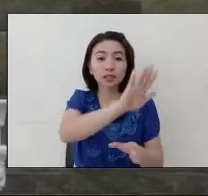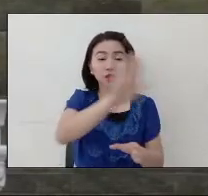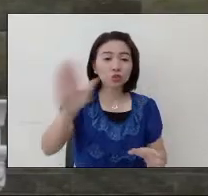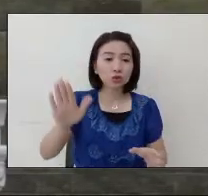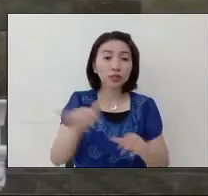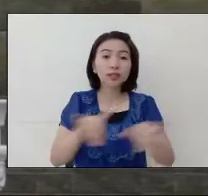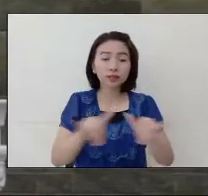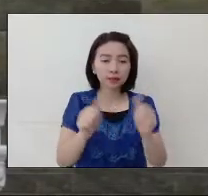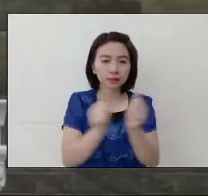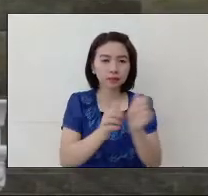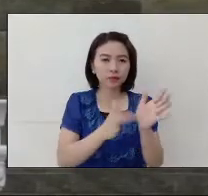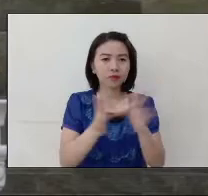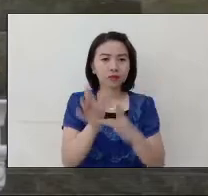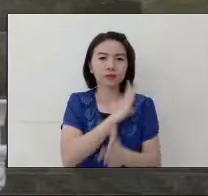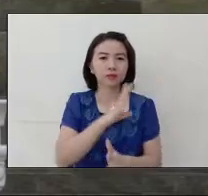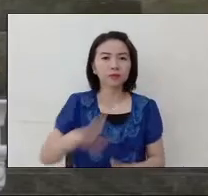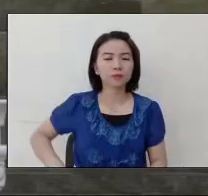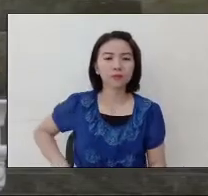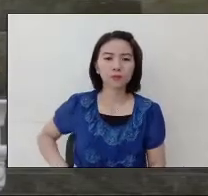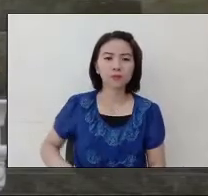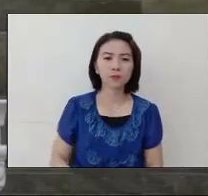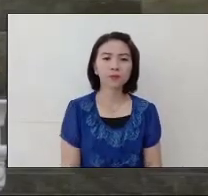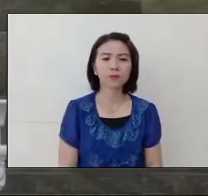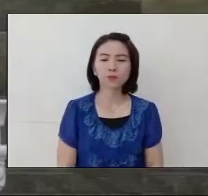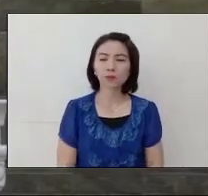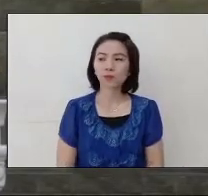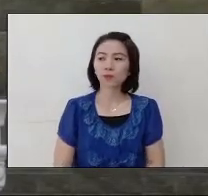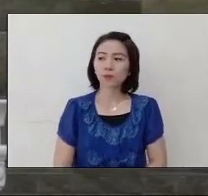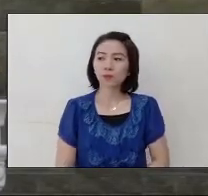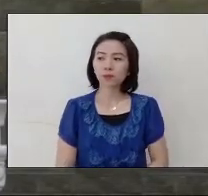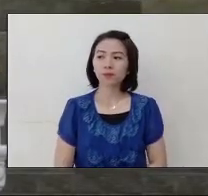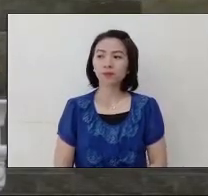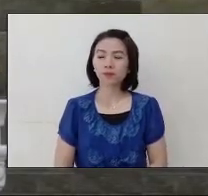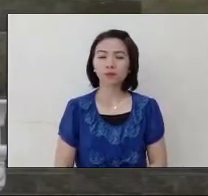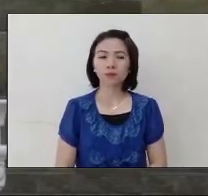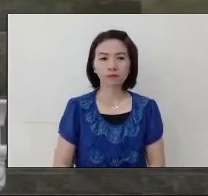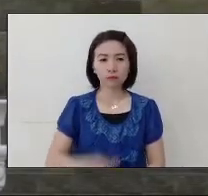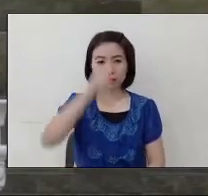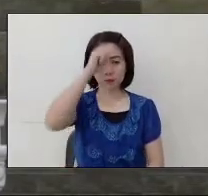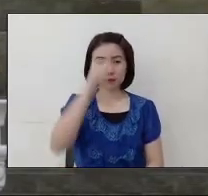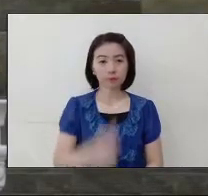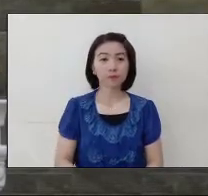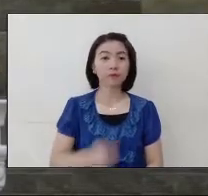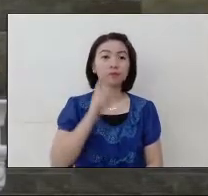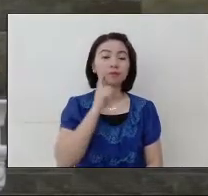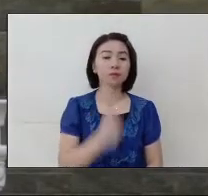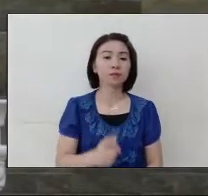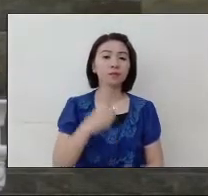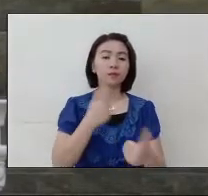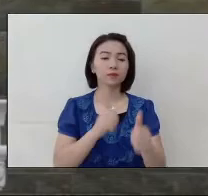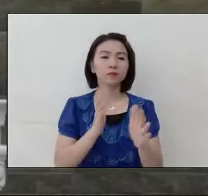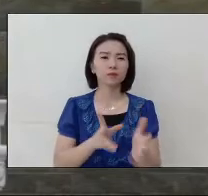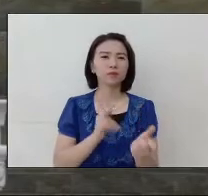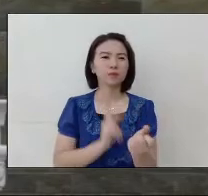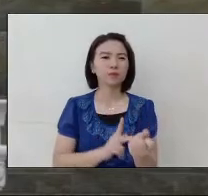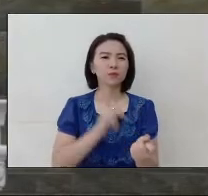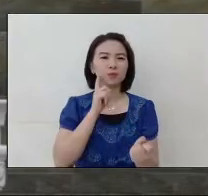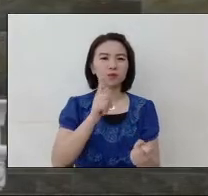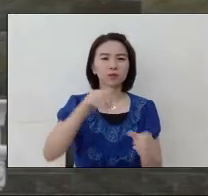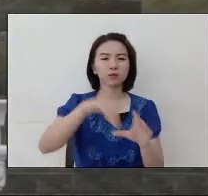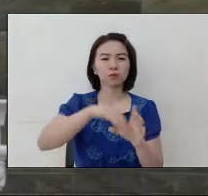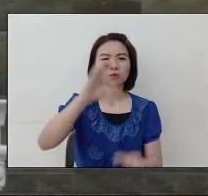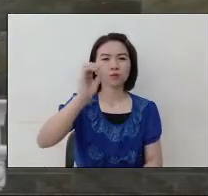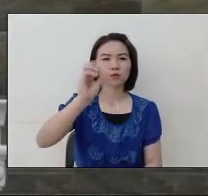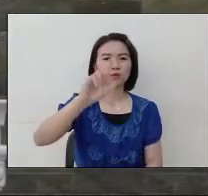kapatid, napakahalaga ang mga bagay na yan. Naalala nyo, sabi rin ni Paul sa mga taga-Korinto, hayaan nyo na yung